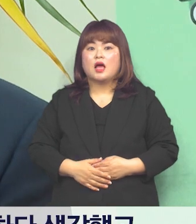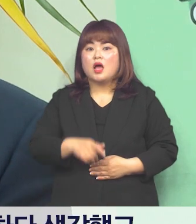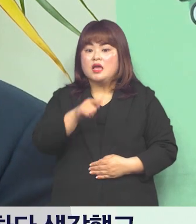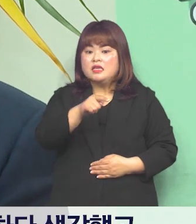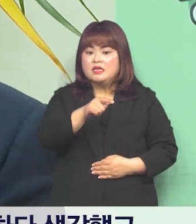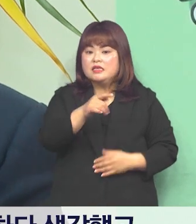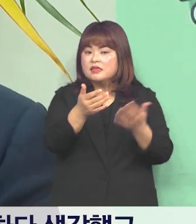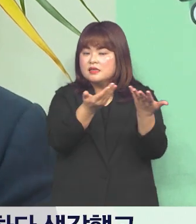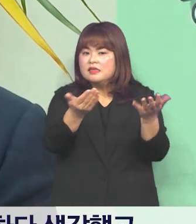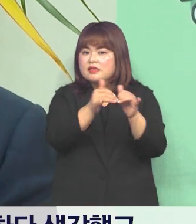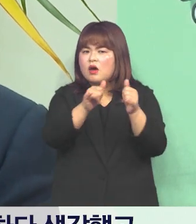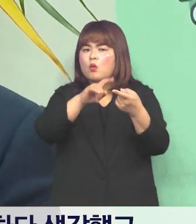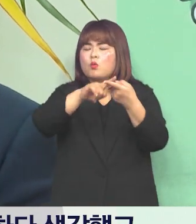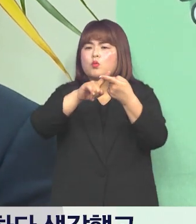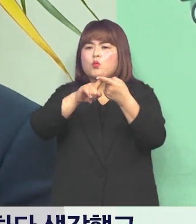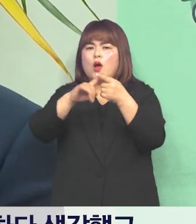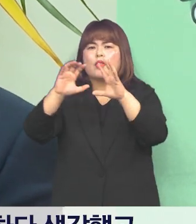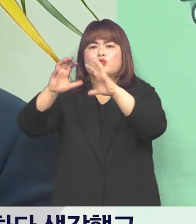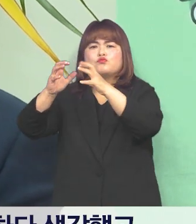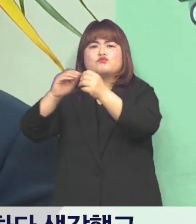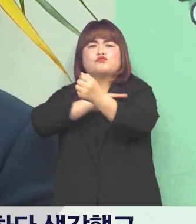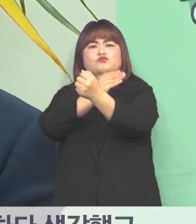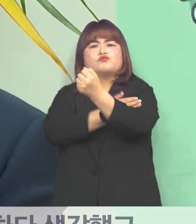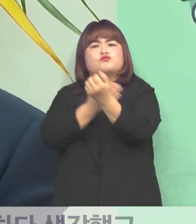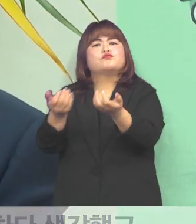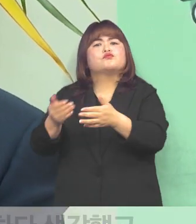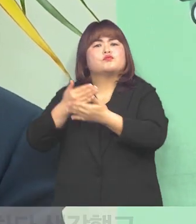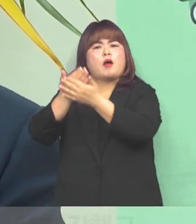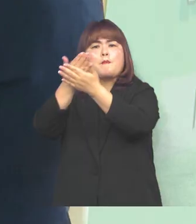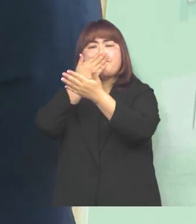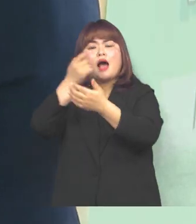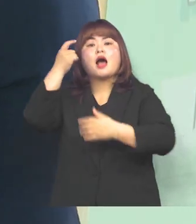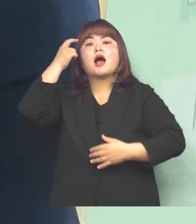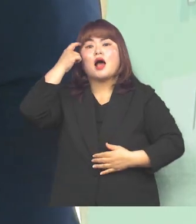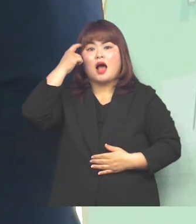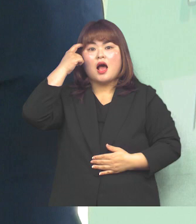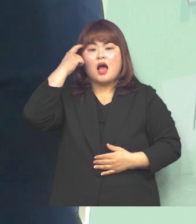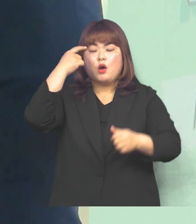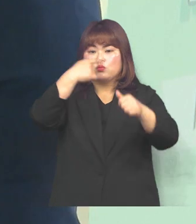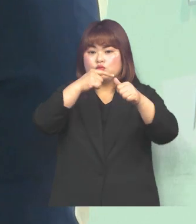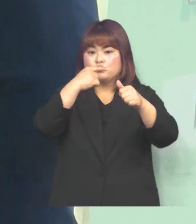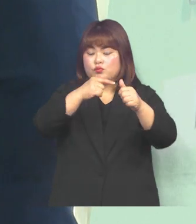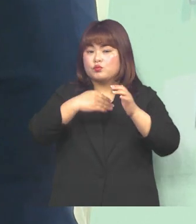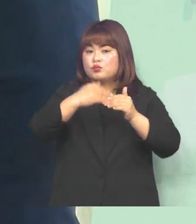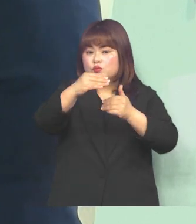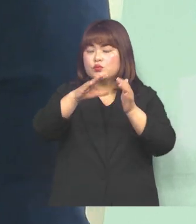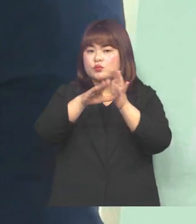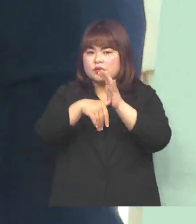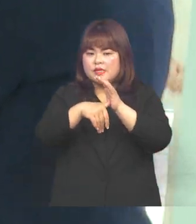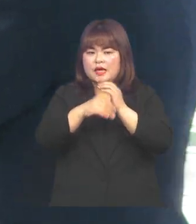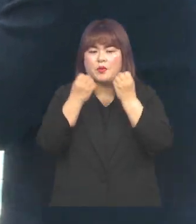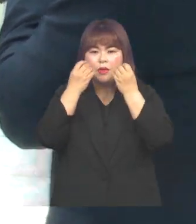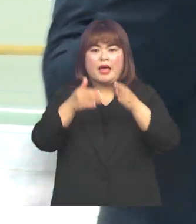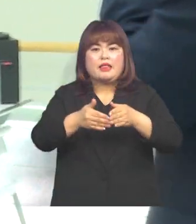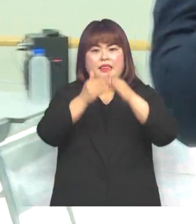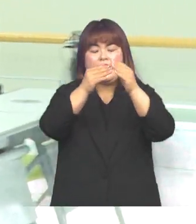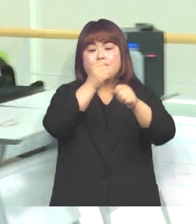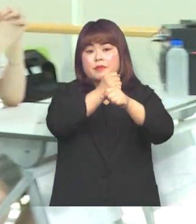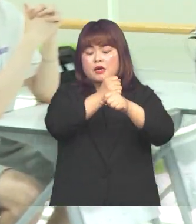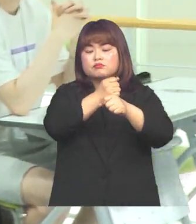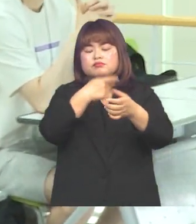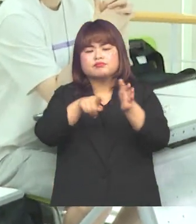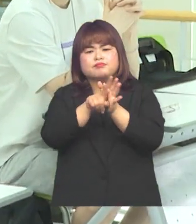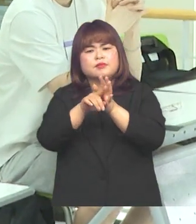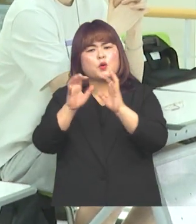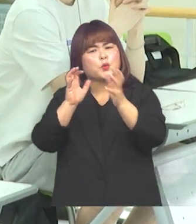했고 그런 분들이 이 나라 이렇게 국력을 키워왔다고 생각합니다. 창업 아카데미는 초기 창업자나 창업을 꿈꾸는 청년들을